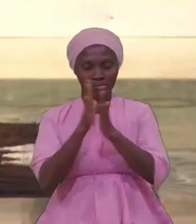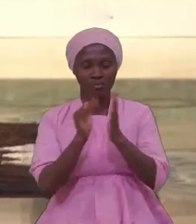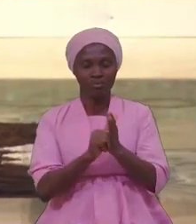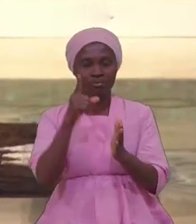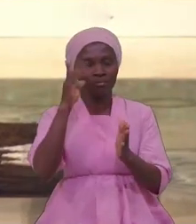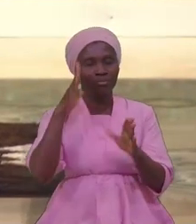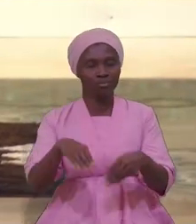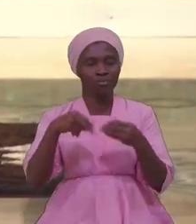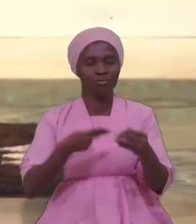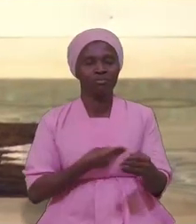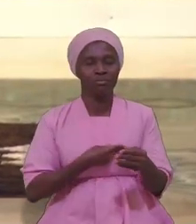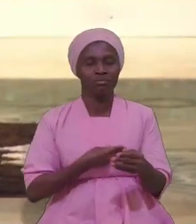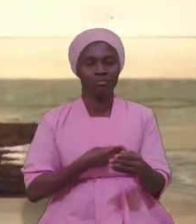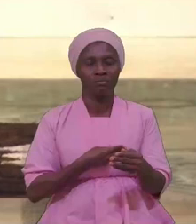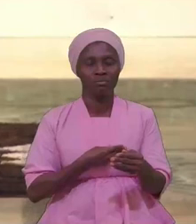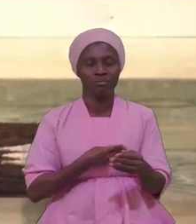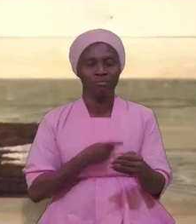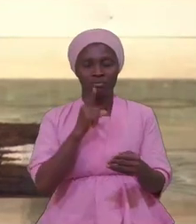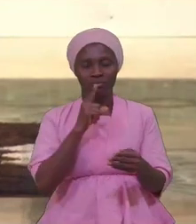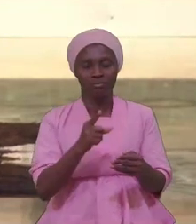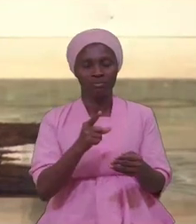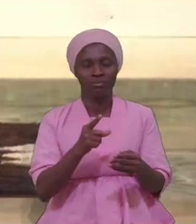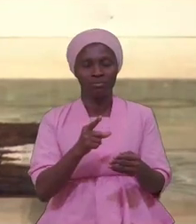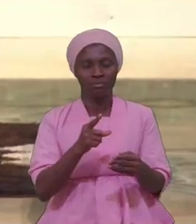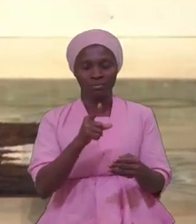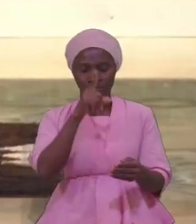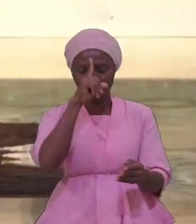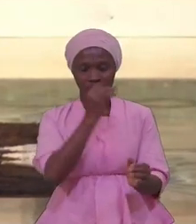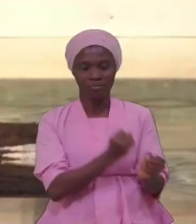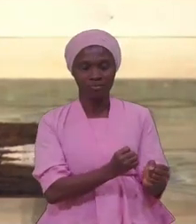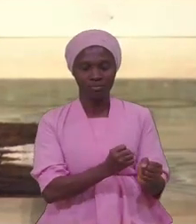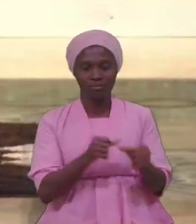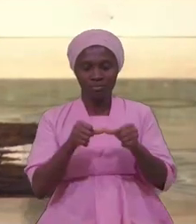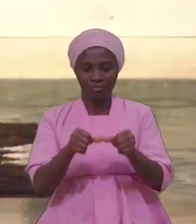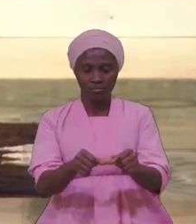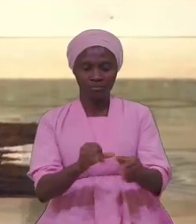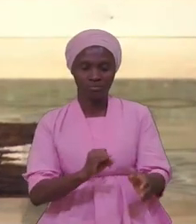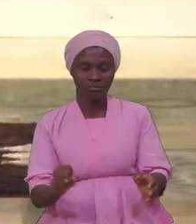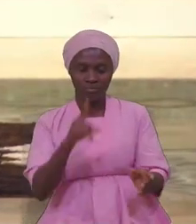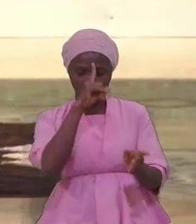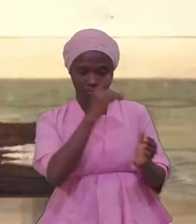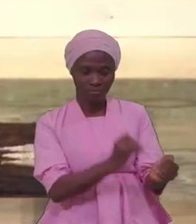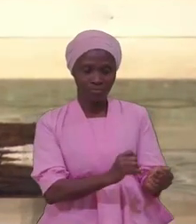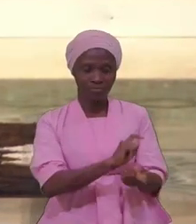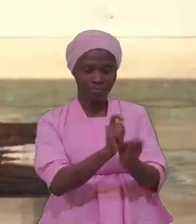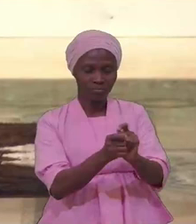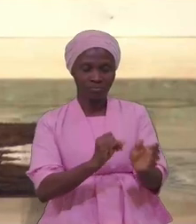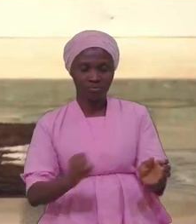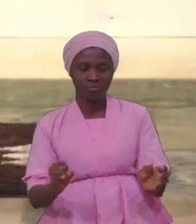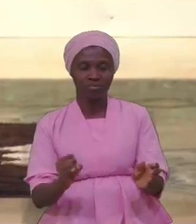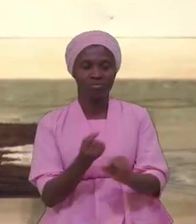tu nous donnes la foi réelle, la foi qui demeure, la foi qui transforme, la